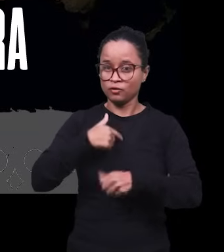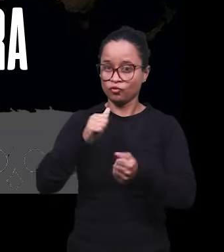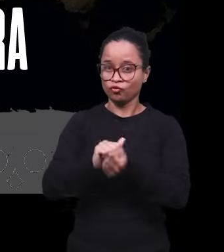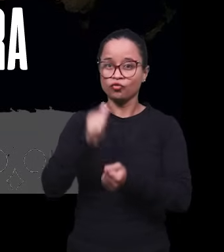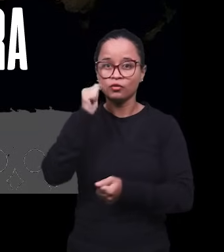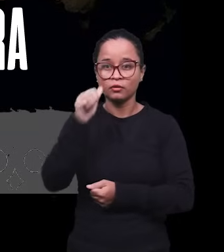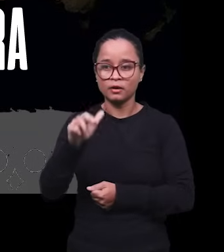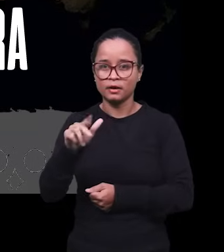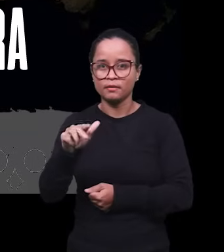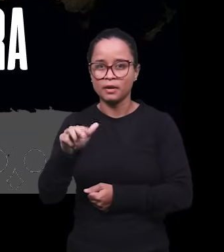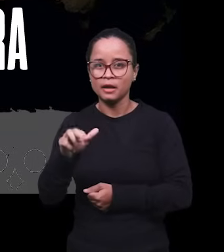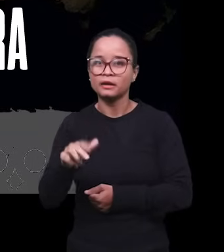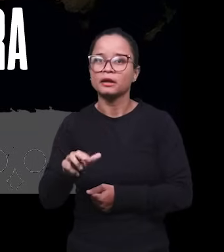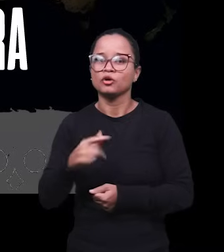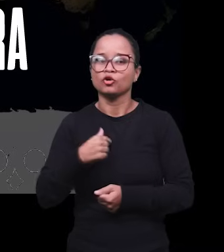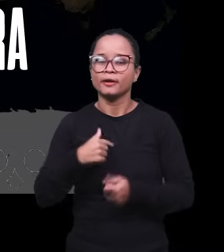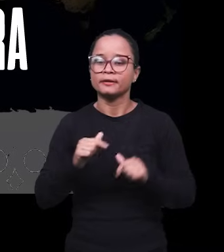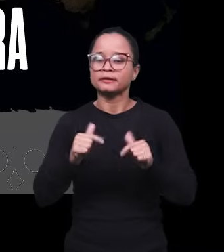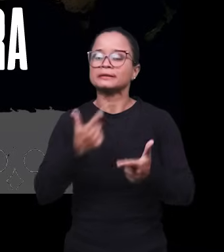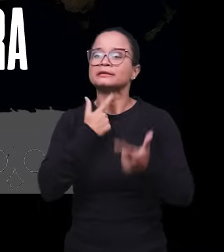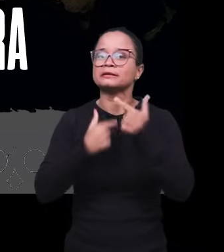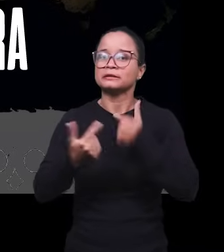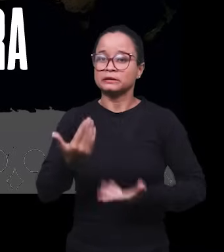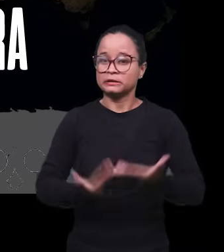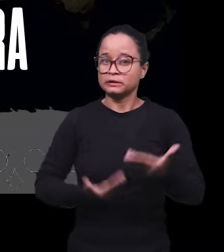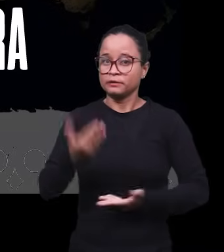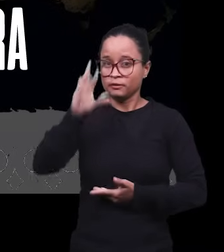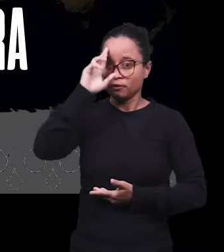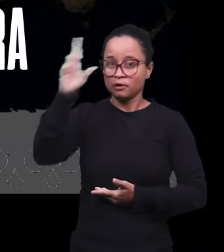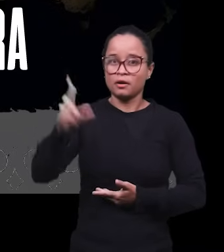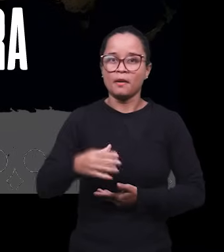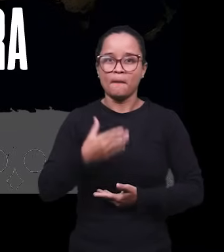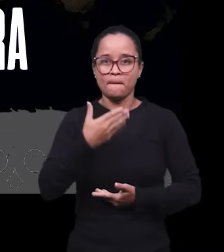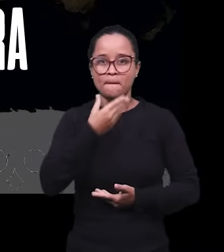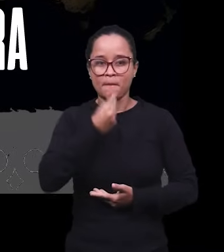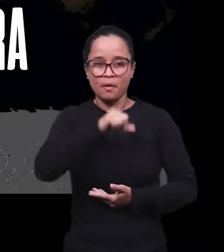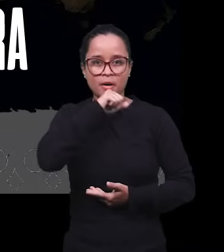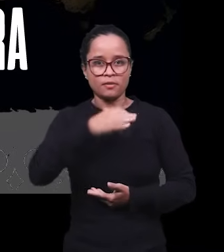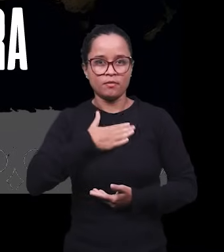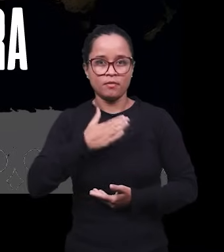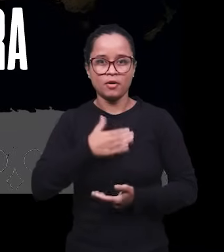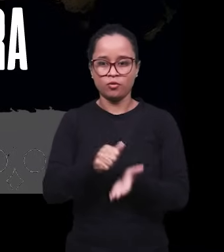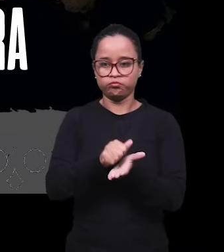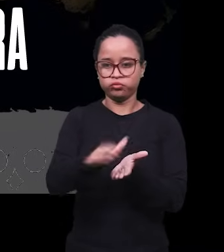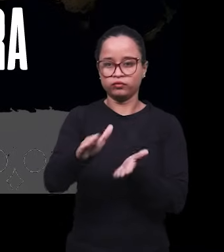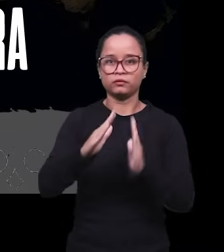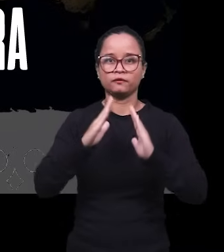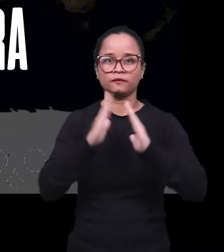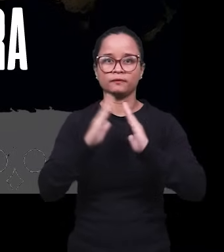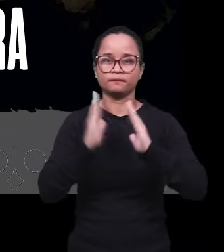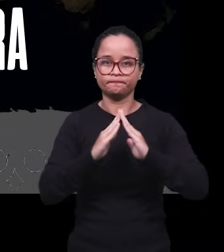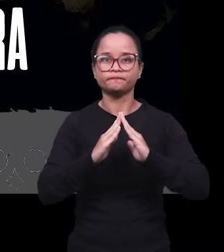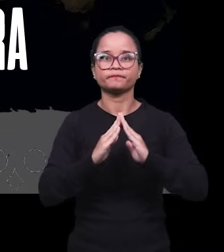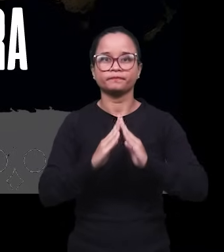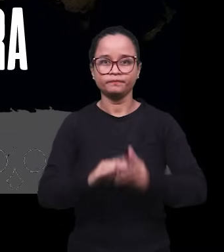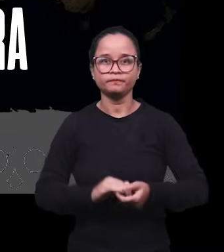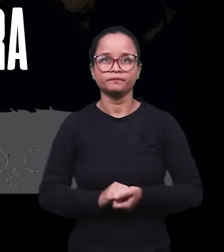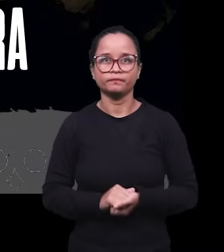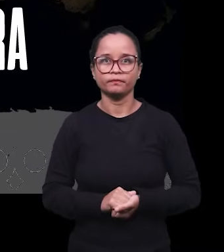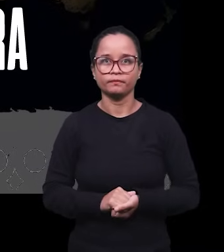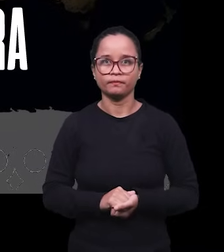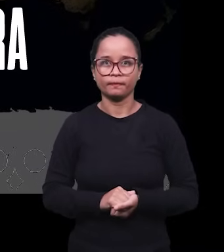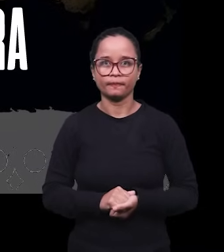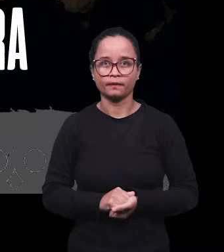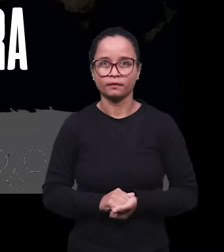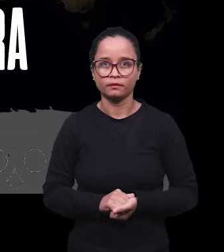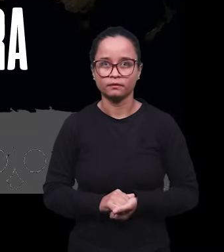irmã manifestamos o desejo de servir ao Senhor, meu pai me expulsou de casa. Но я благодарен, что у меня